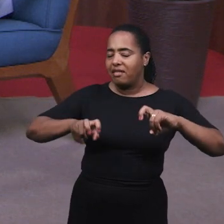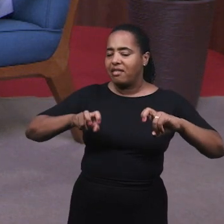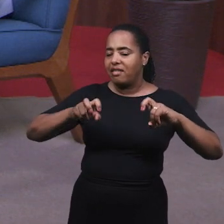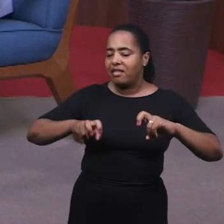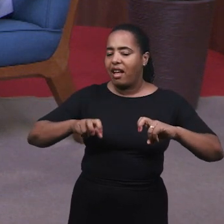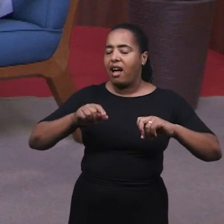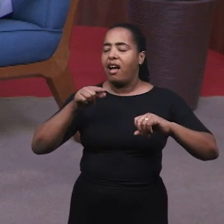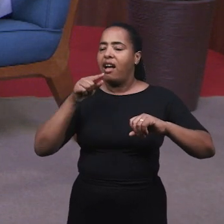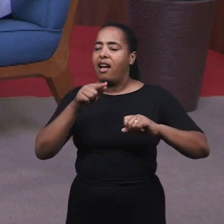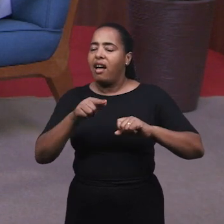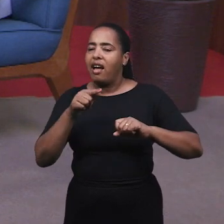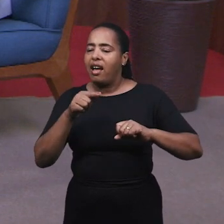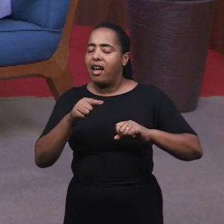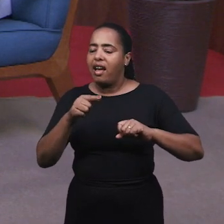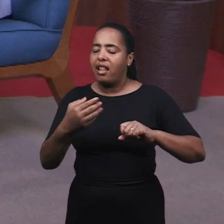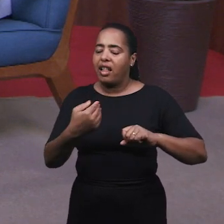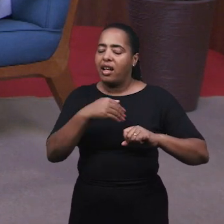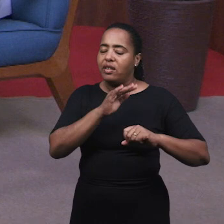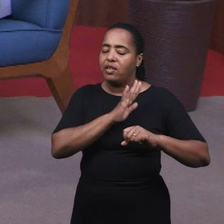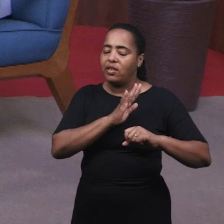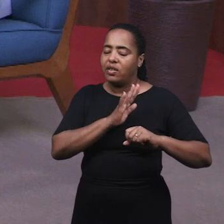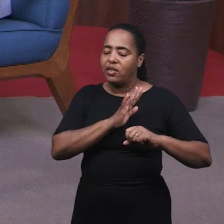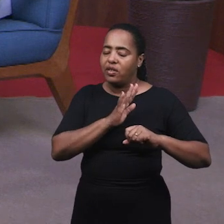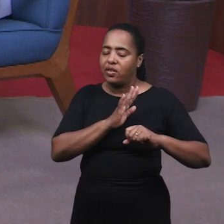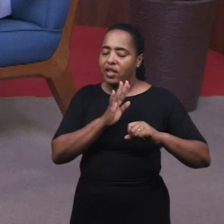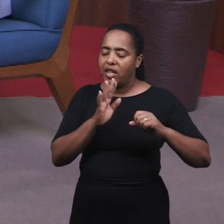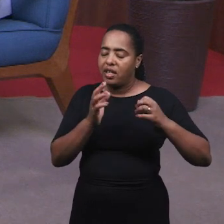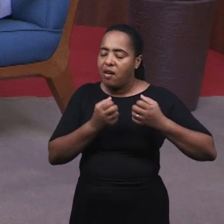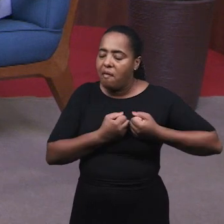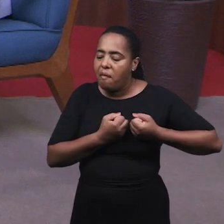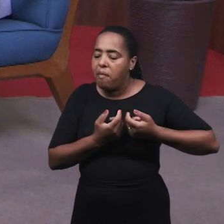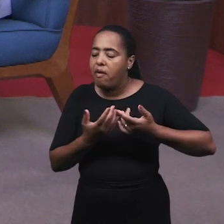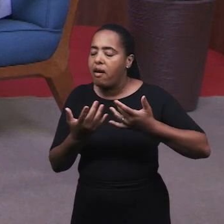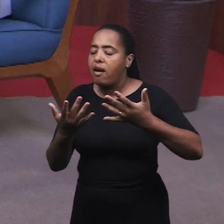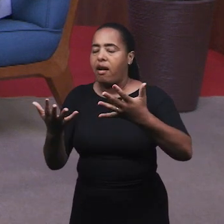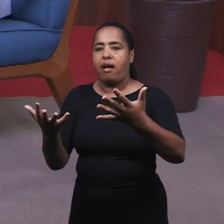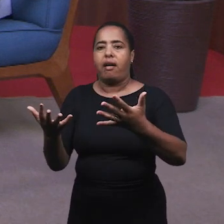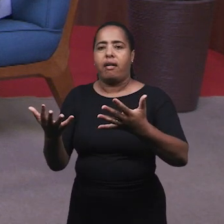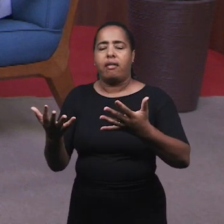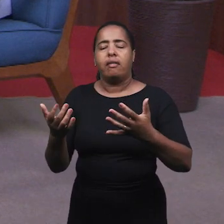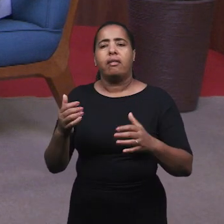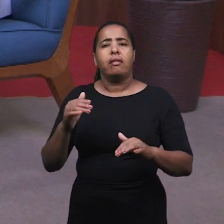elle, et elle commence à ouvrir son cœur à moi.